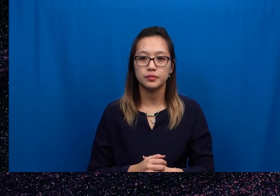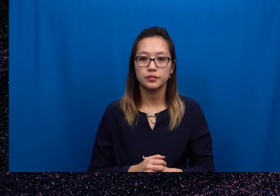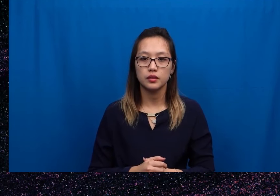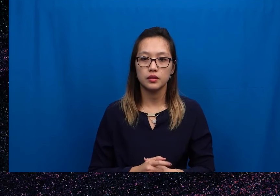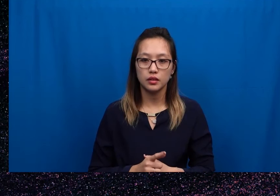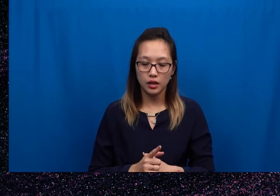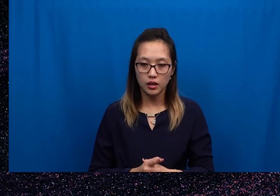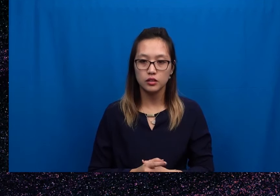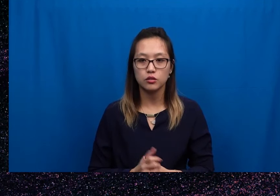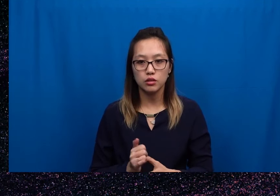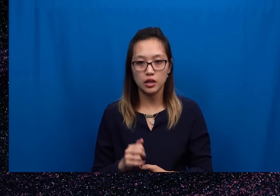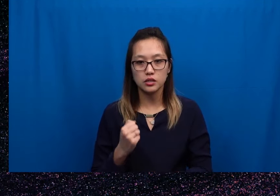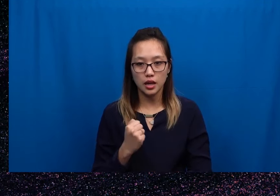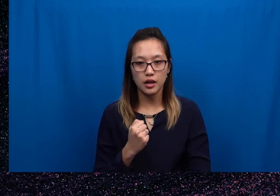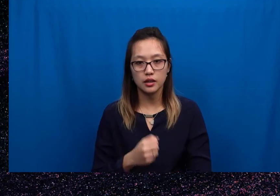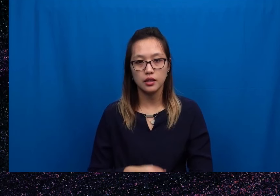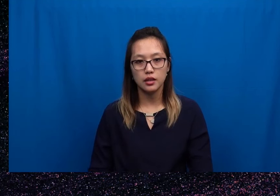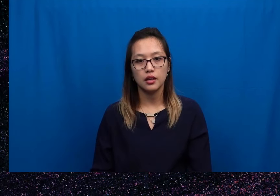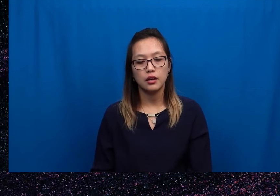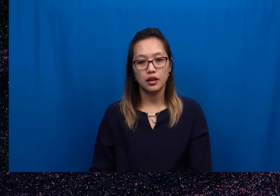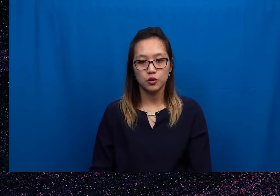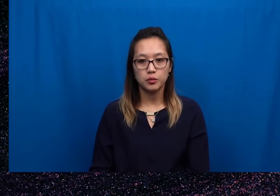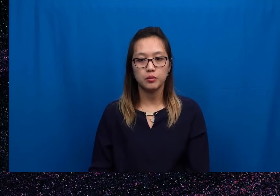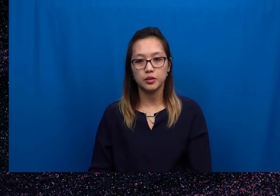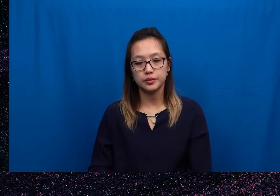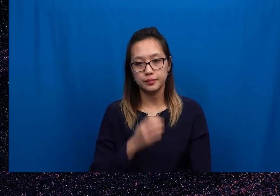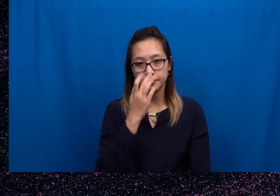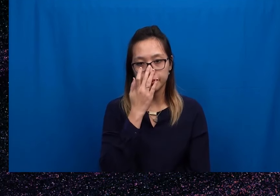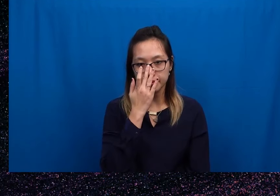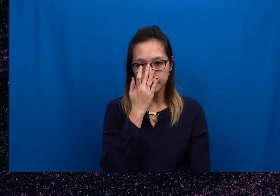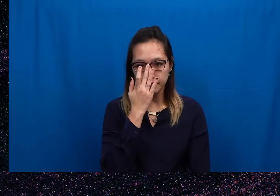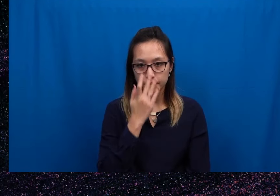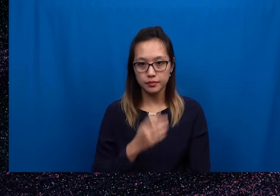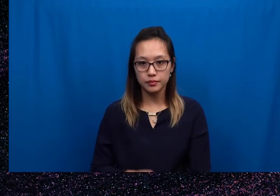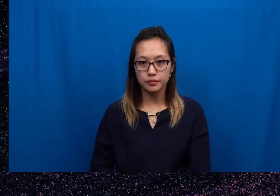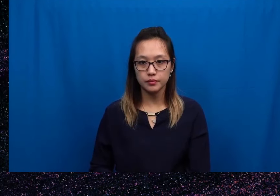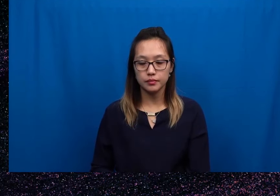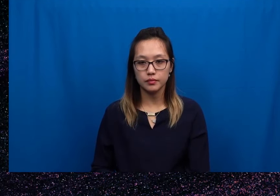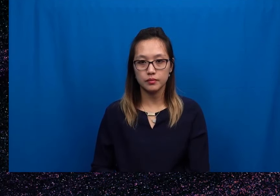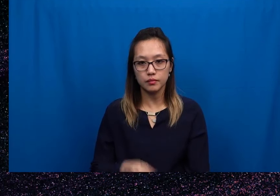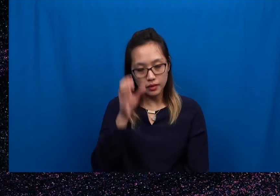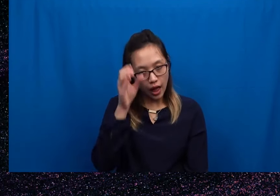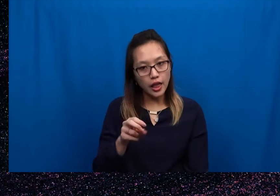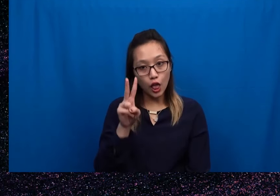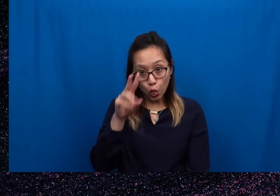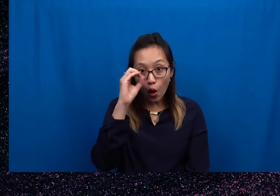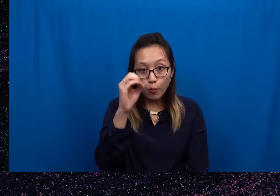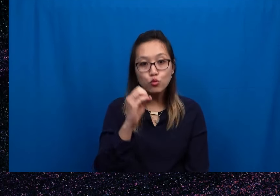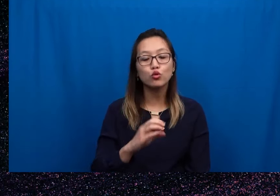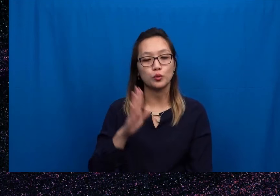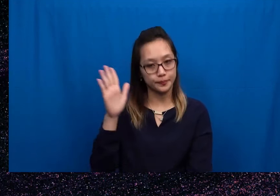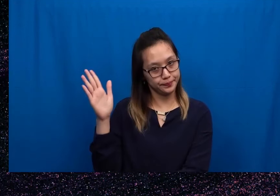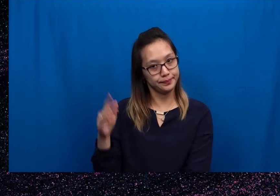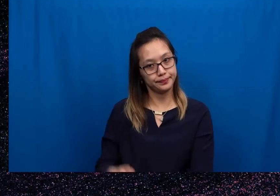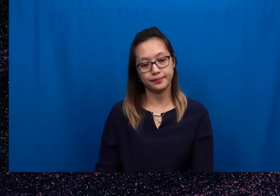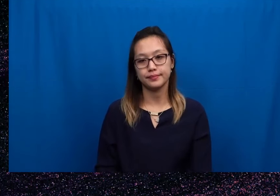aku kehendaki, yaitu yang jahat yang aku perbuat. Jadi jika aku berbuat apa yang tidak aku